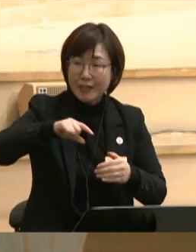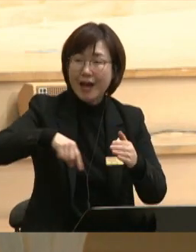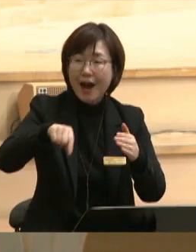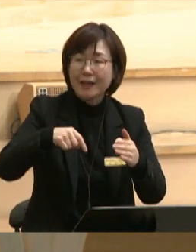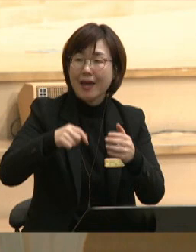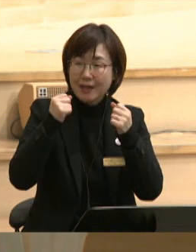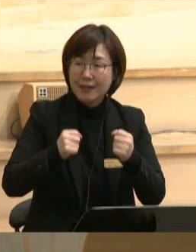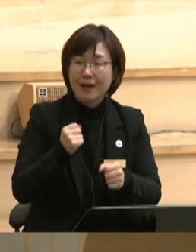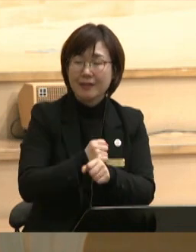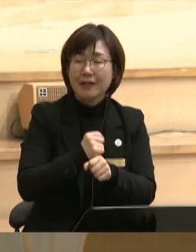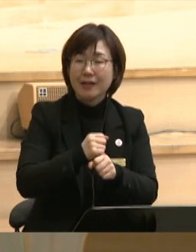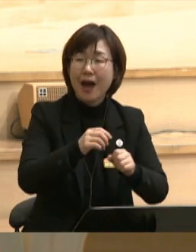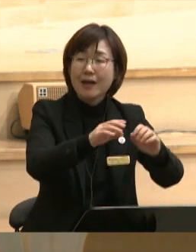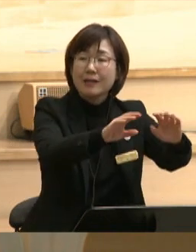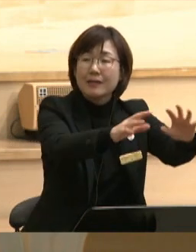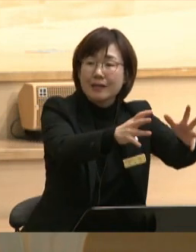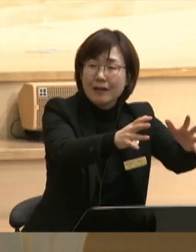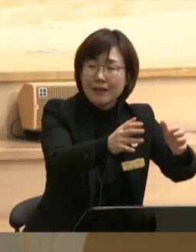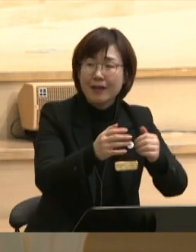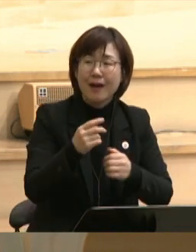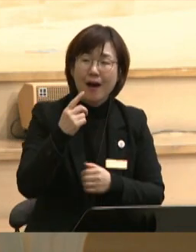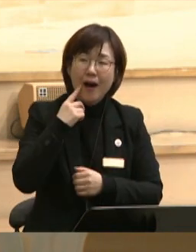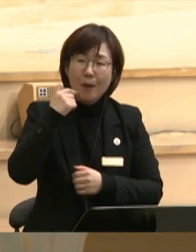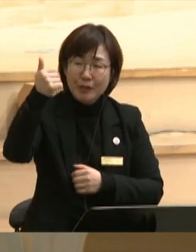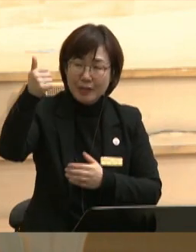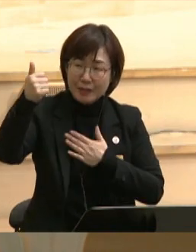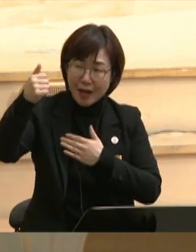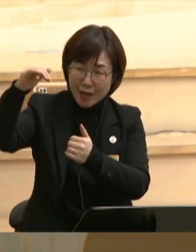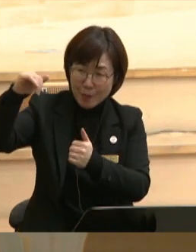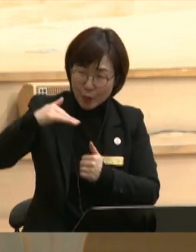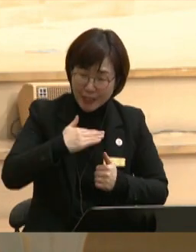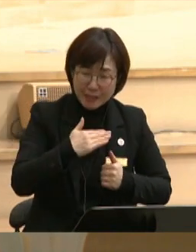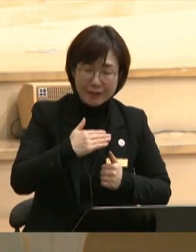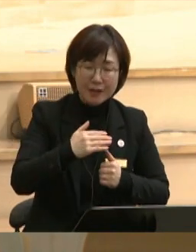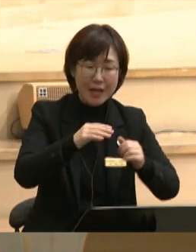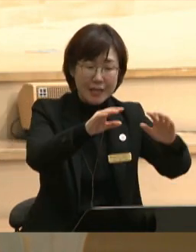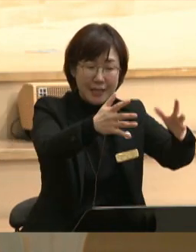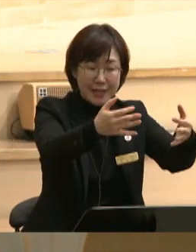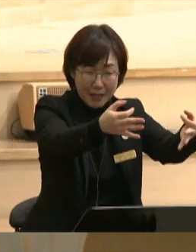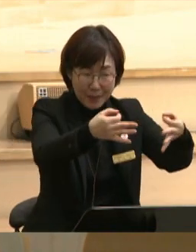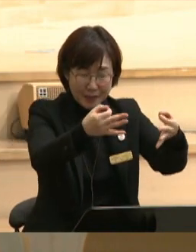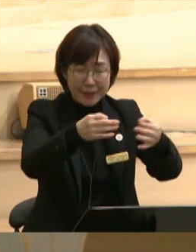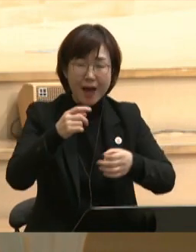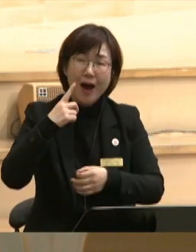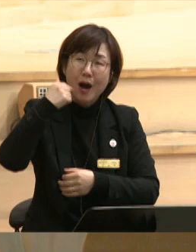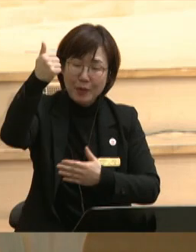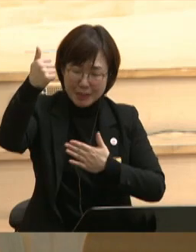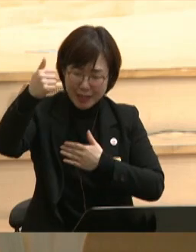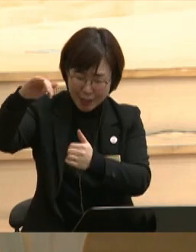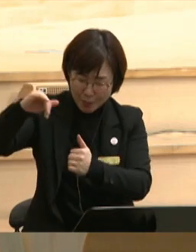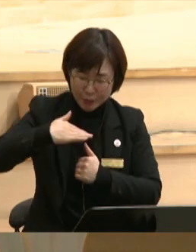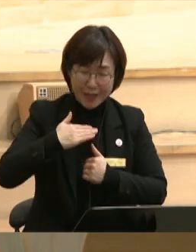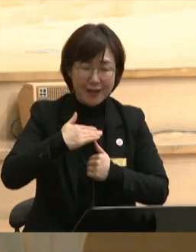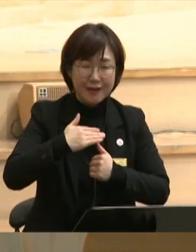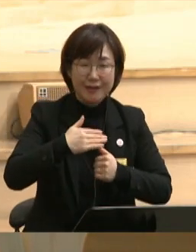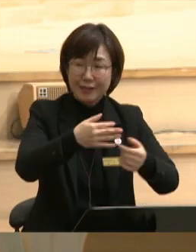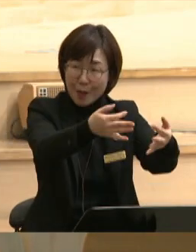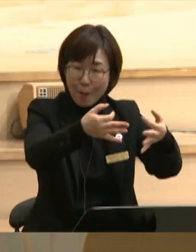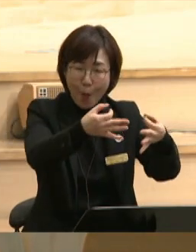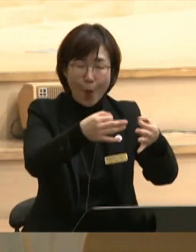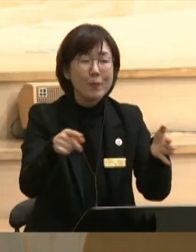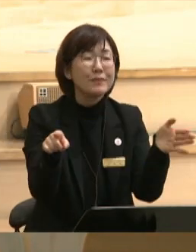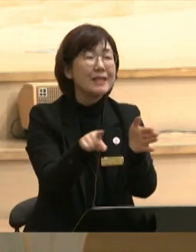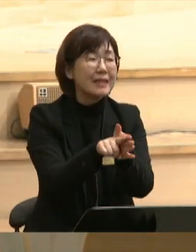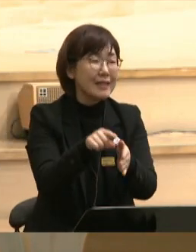아버지께서 나를 보내신 것을 믿게 하옵소서 세상으로 아버지께서 나를 보내신 것을